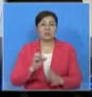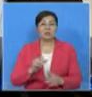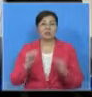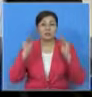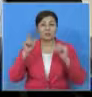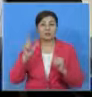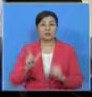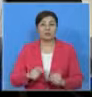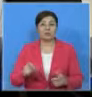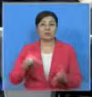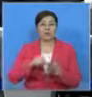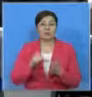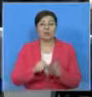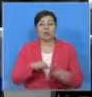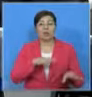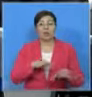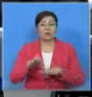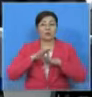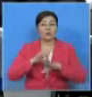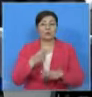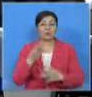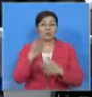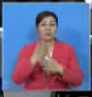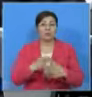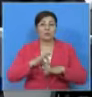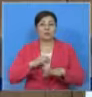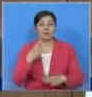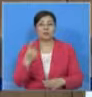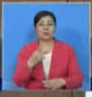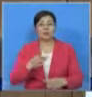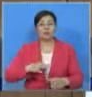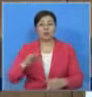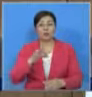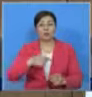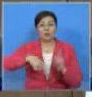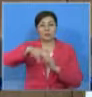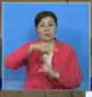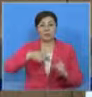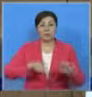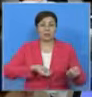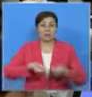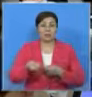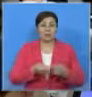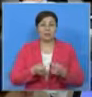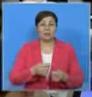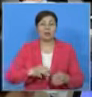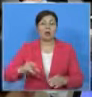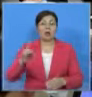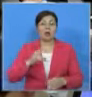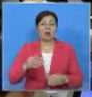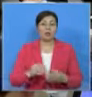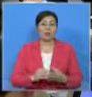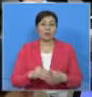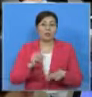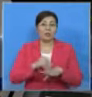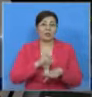бой көрсетті. Шараның өткізілуі екі бөлімге бөлінген. Алғашқысында облыстық кәсіпкерлер басқармасының басшысы мен аудан әкімдері баяндама